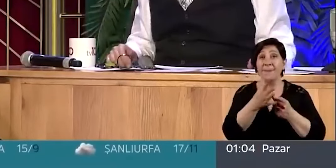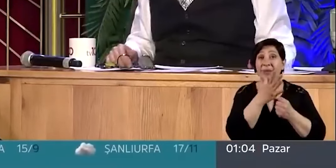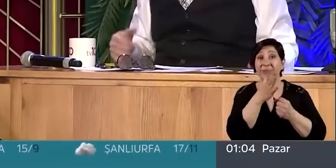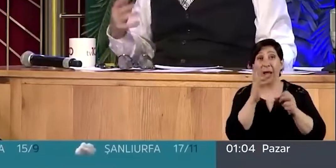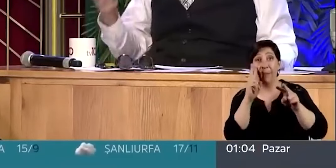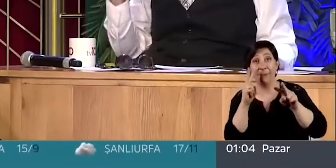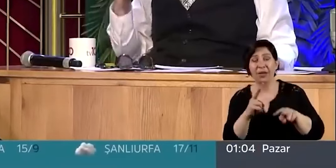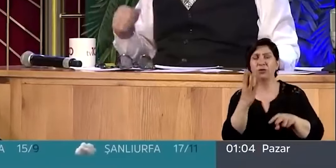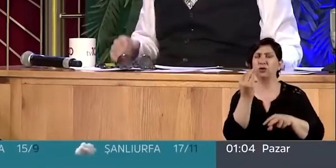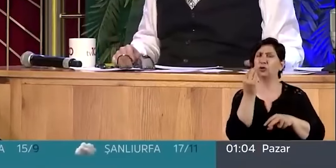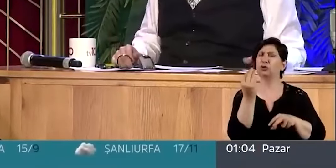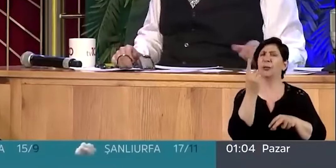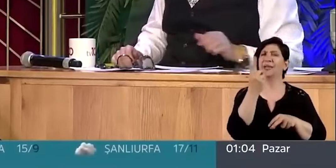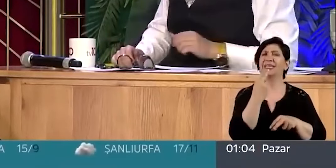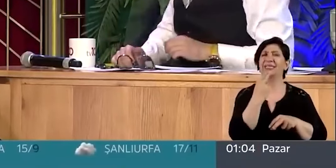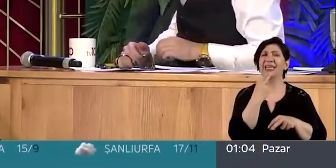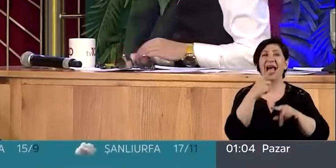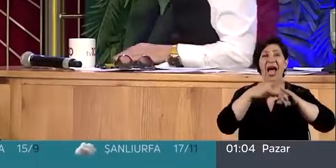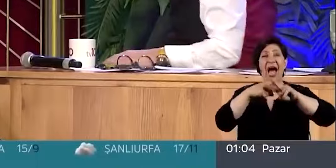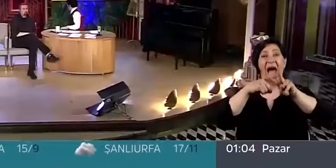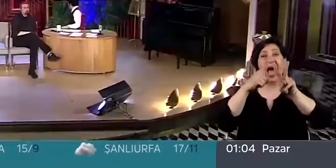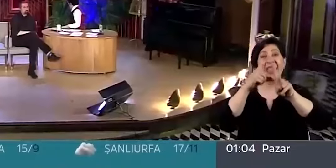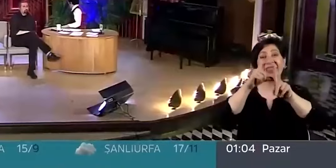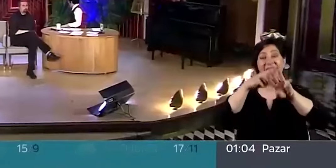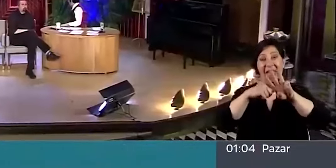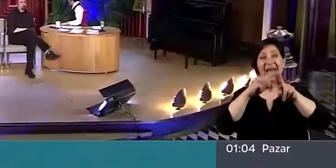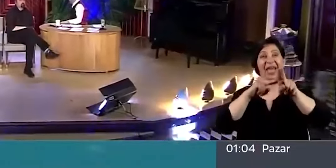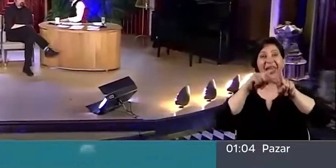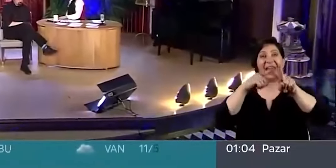bilimsel yaklaşan çok da güzel bir kız. Hande Kazanova!